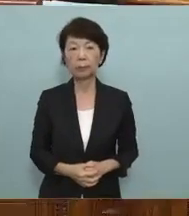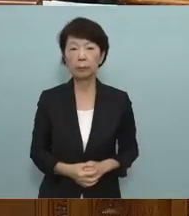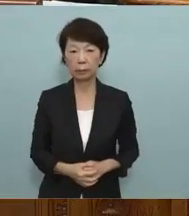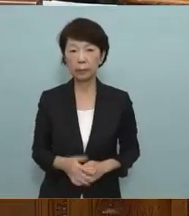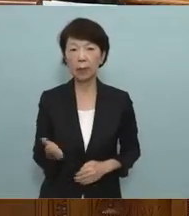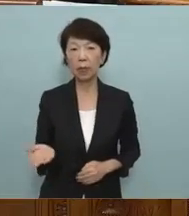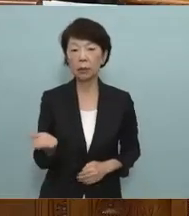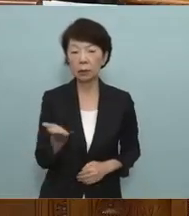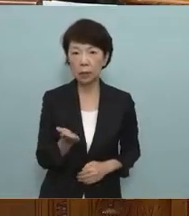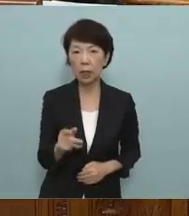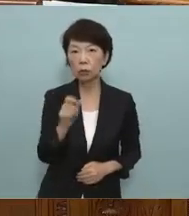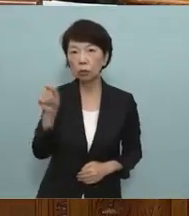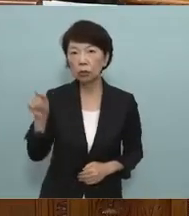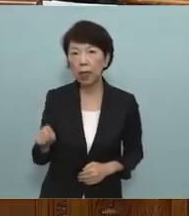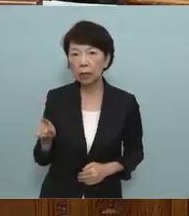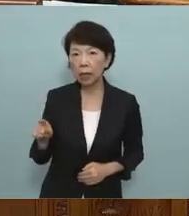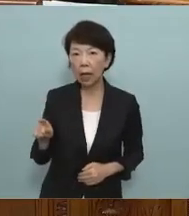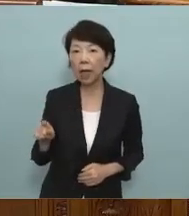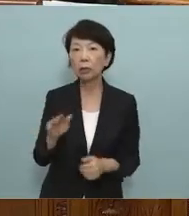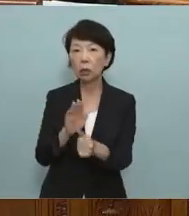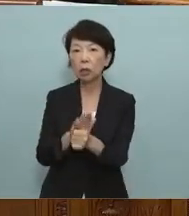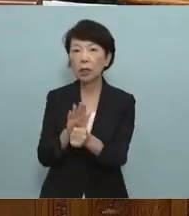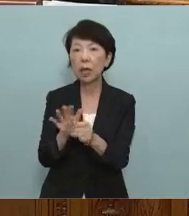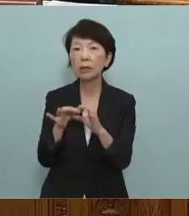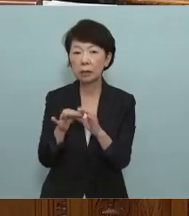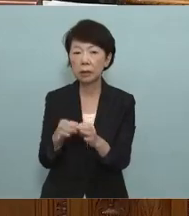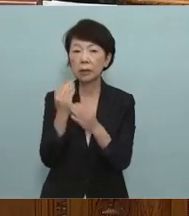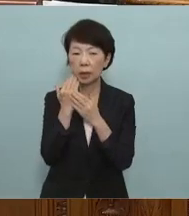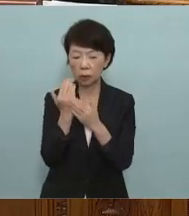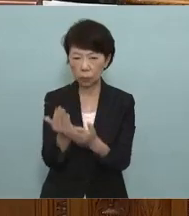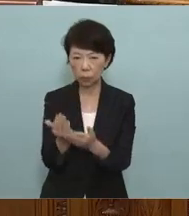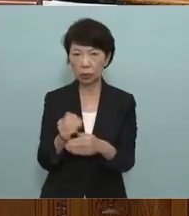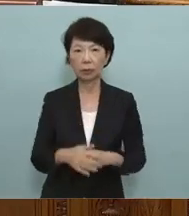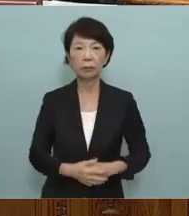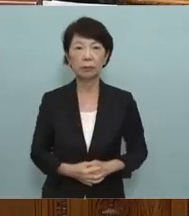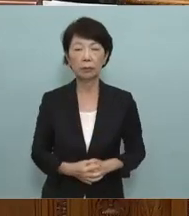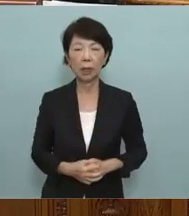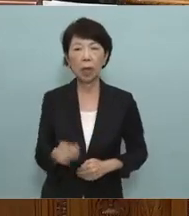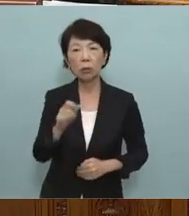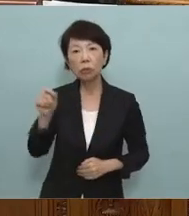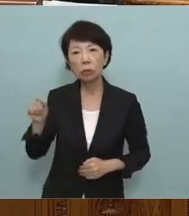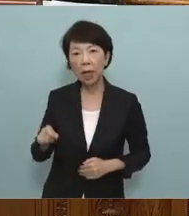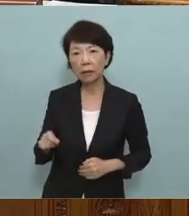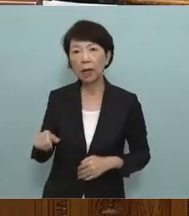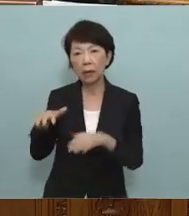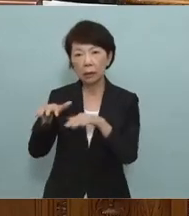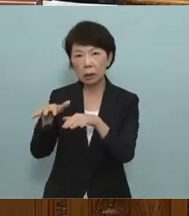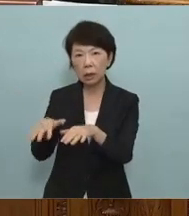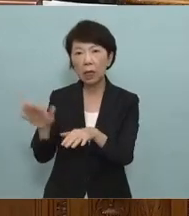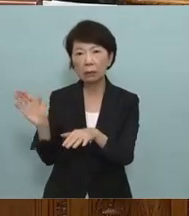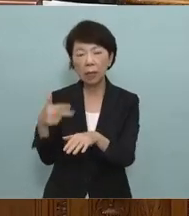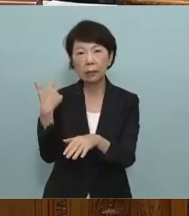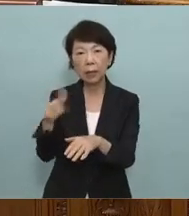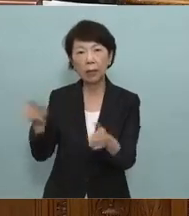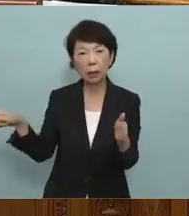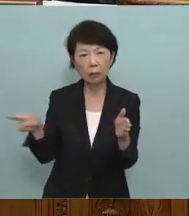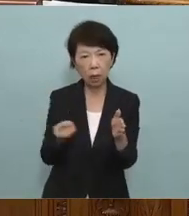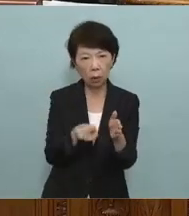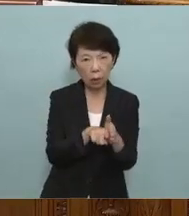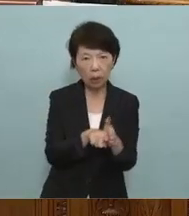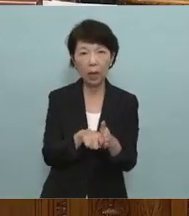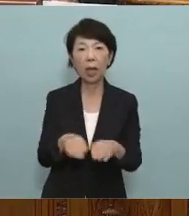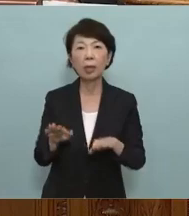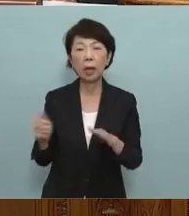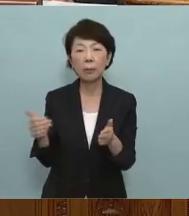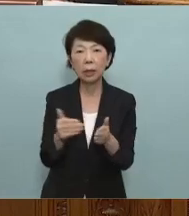次に、ウクライナへの人道支援についてお伺いします。ウクライナ侵略から7ヶ月が経過し、これ